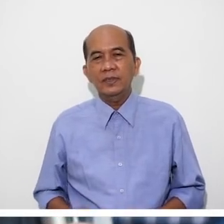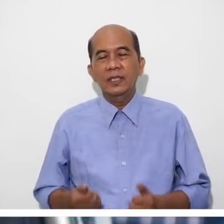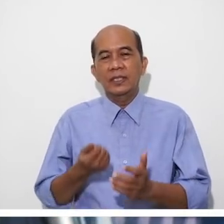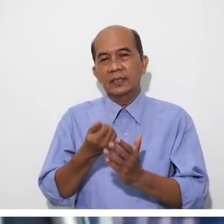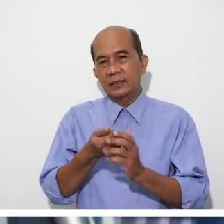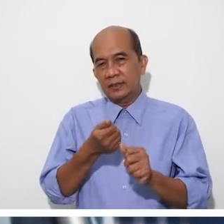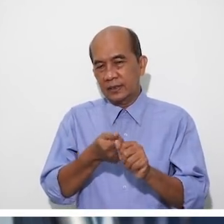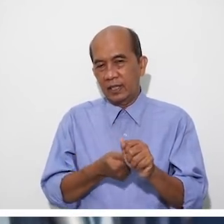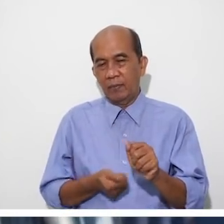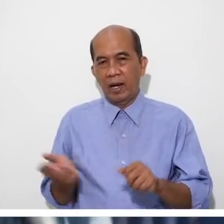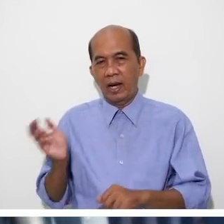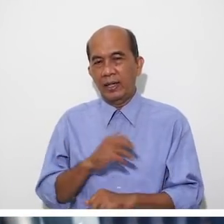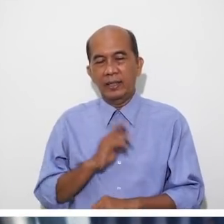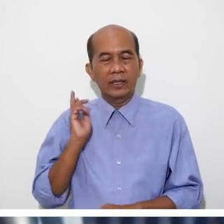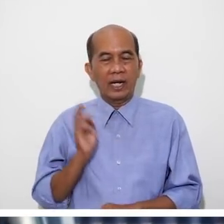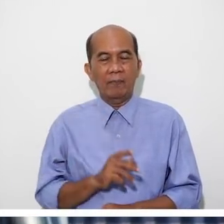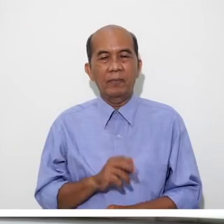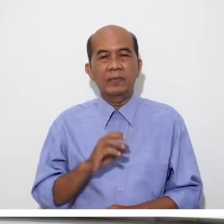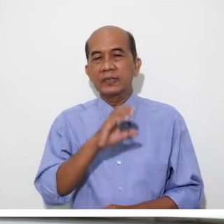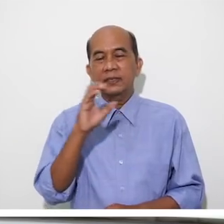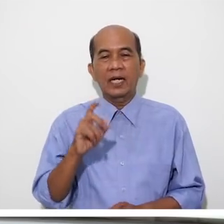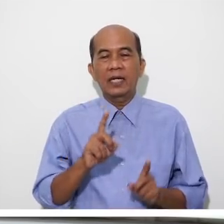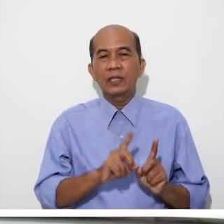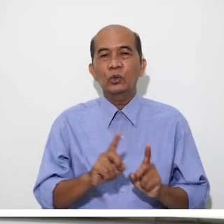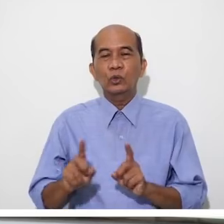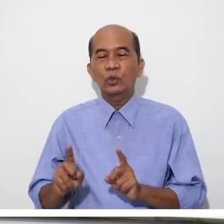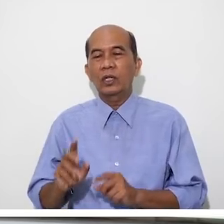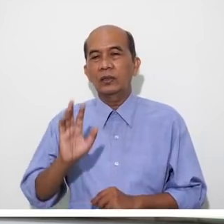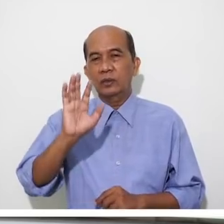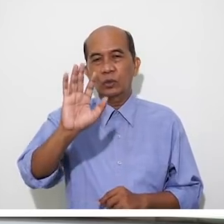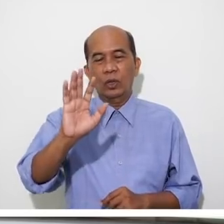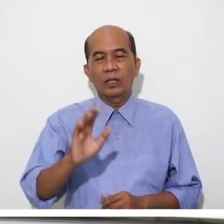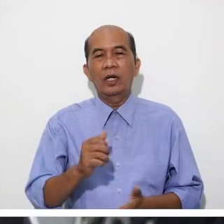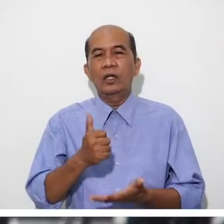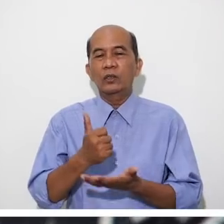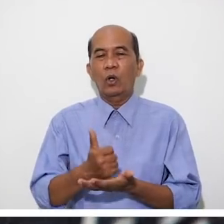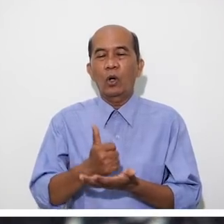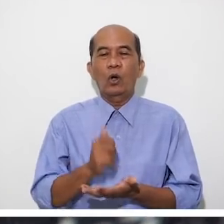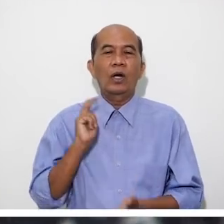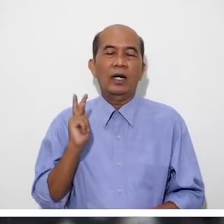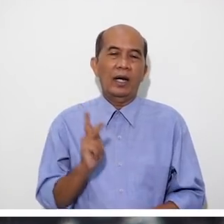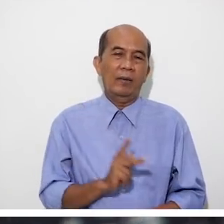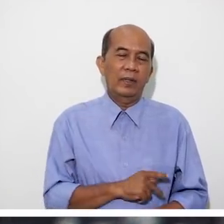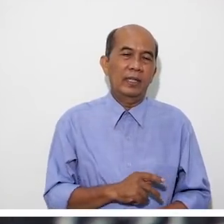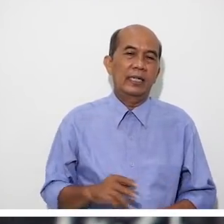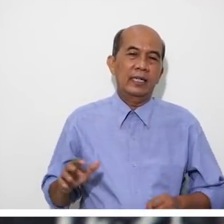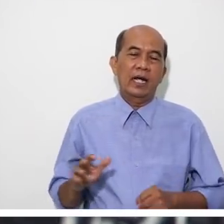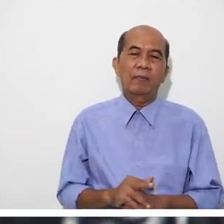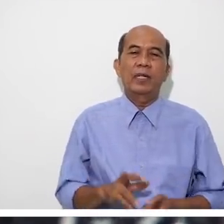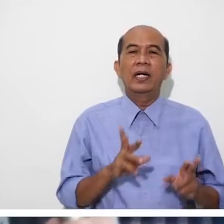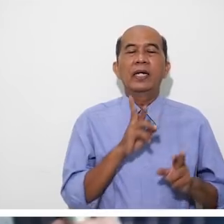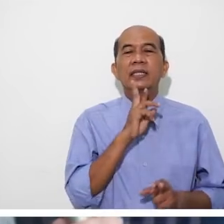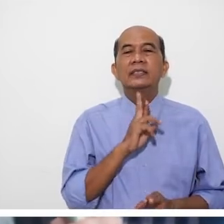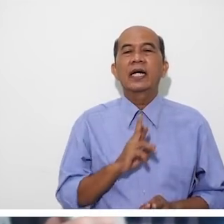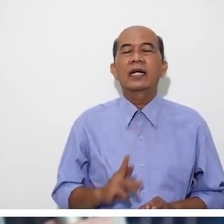Kami terus mencari tuntunan-Mu Tuhan. Tuhan, tolong tuntun kami agar kami dapat mengenapi rencana-Mu.